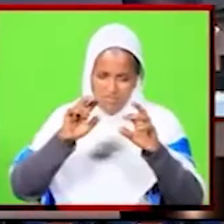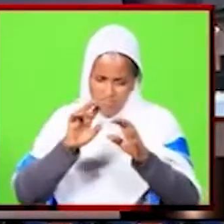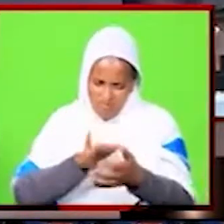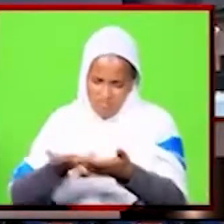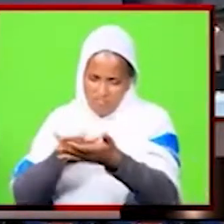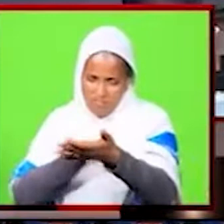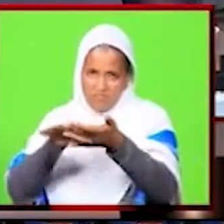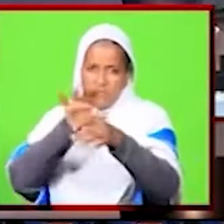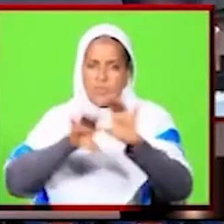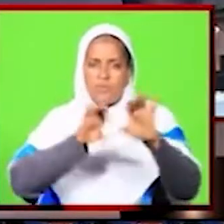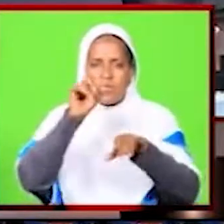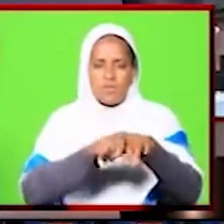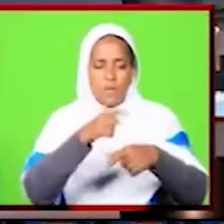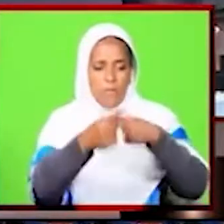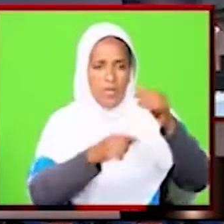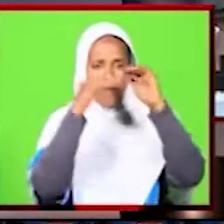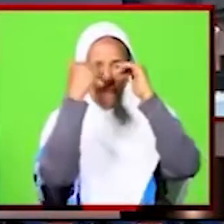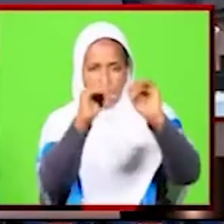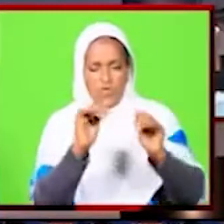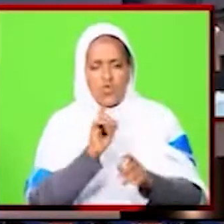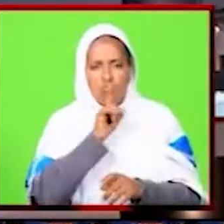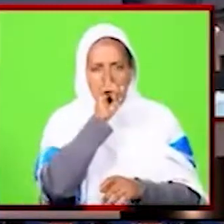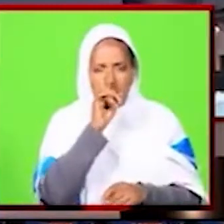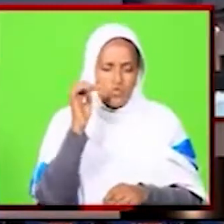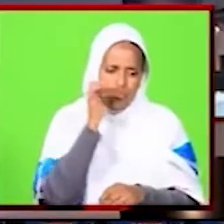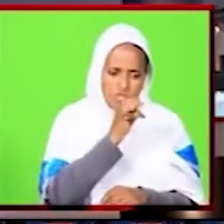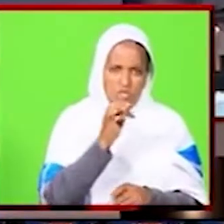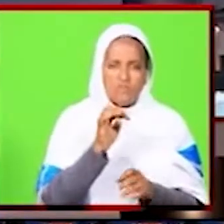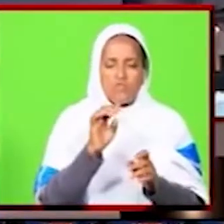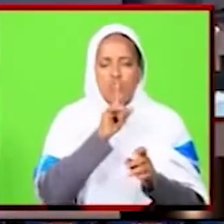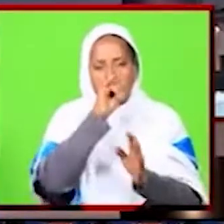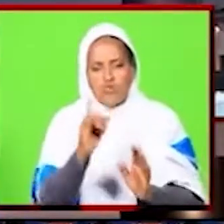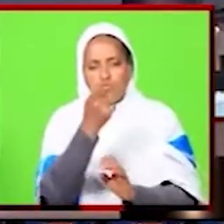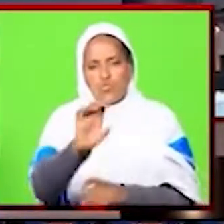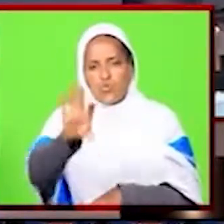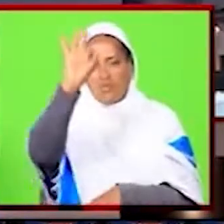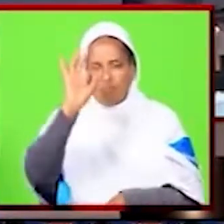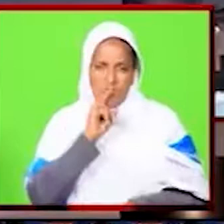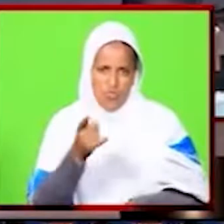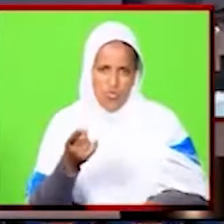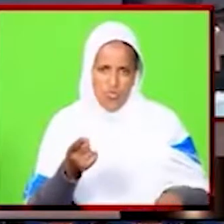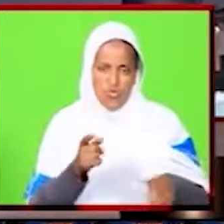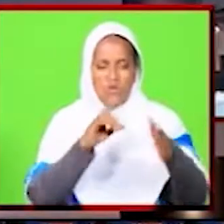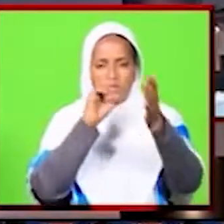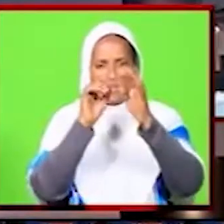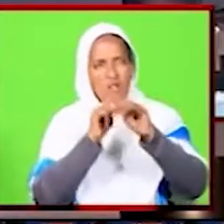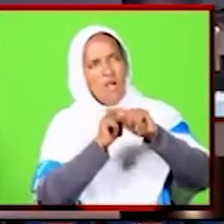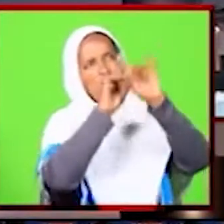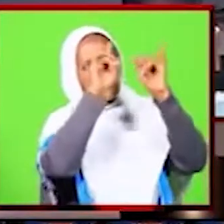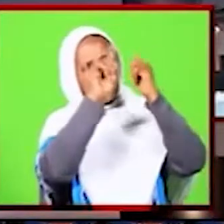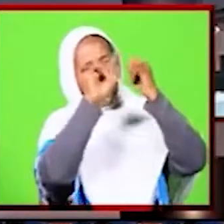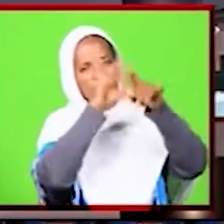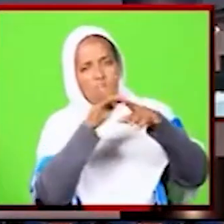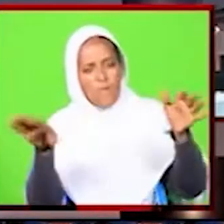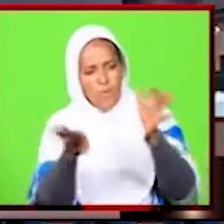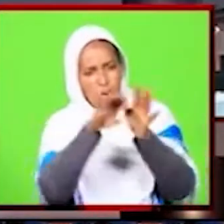የተገኘው? ጥልቅ ጥናቶች እየተካሄዱ በሄደ መጠን ውሸትና ፈጠራ መሆኑ ሳይሆን እውነት መሆኑ ነው